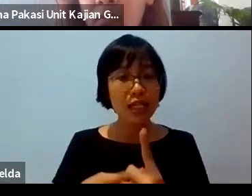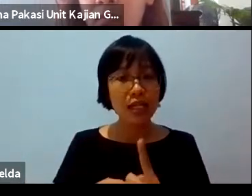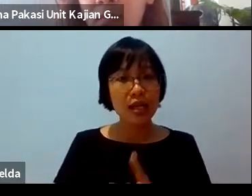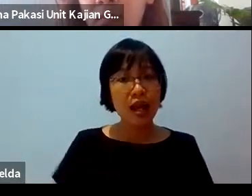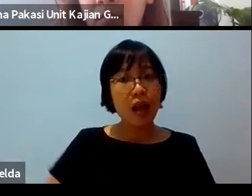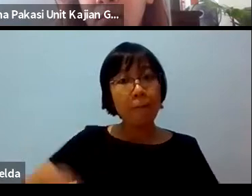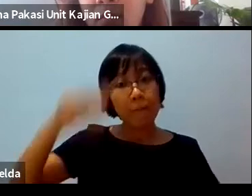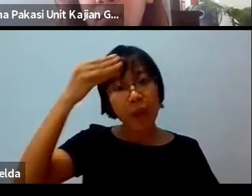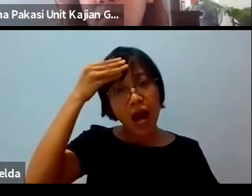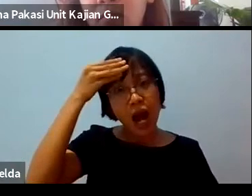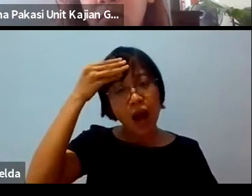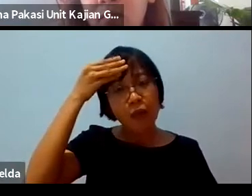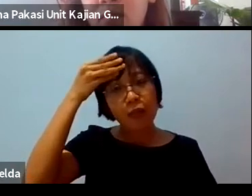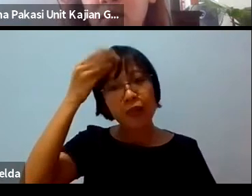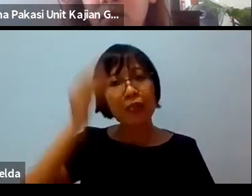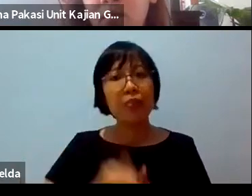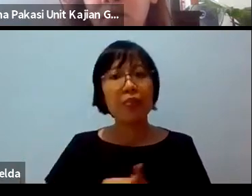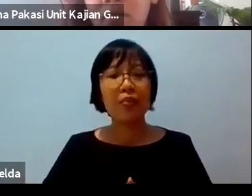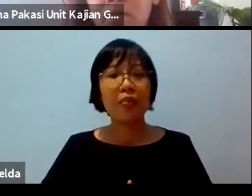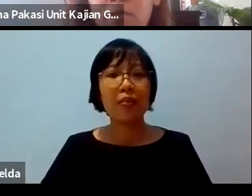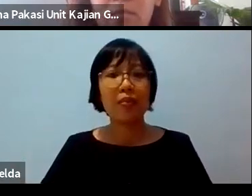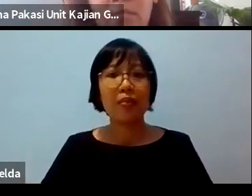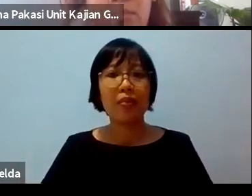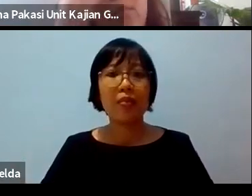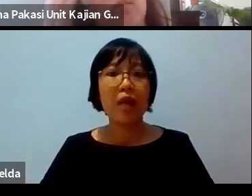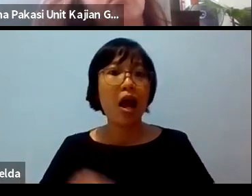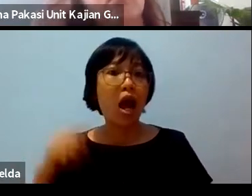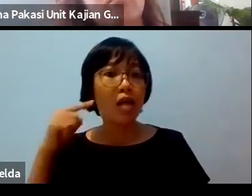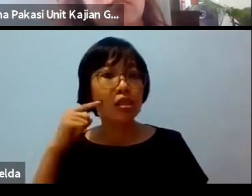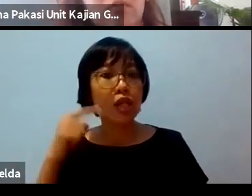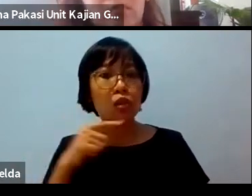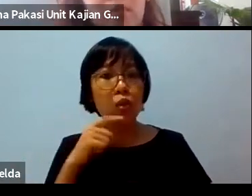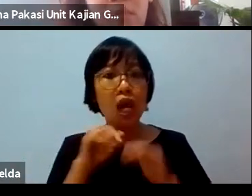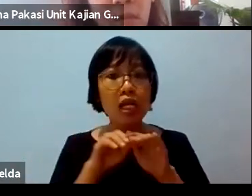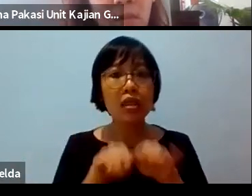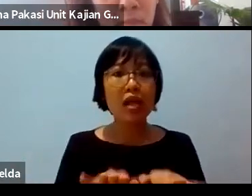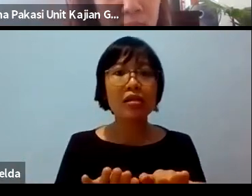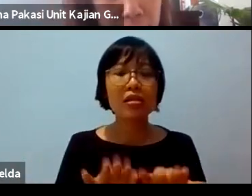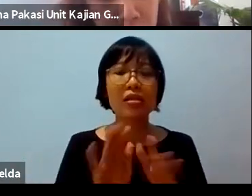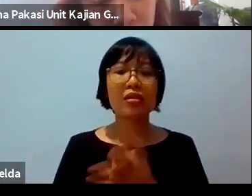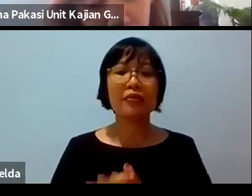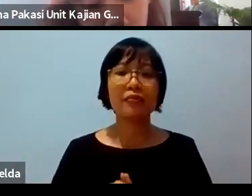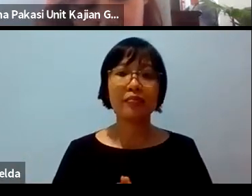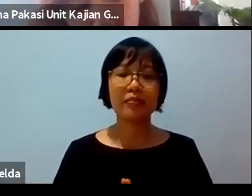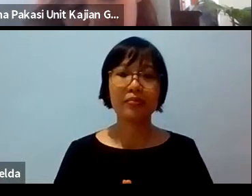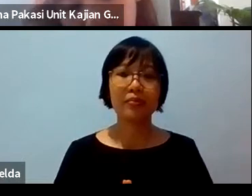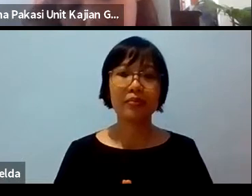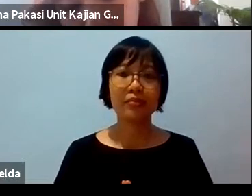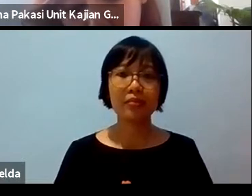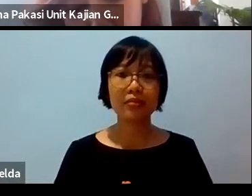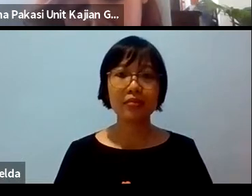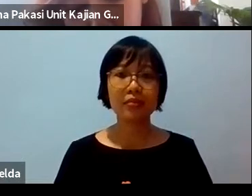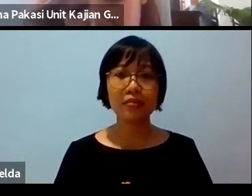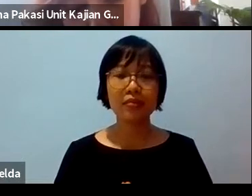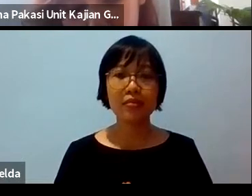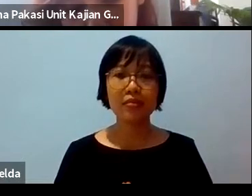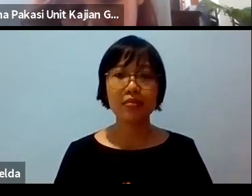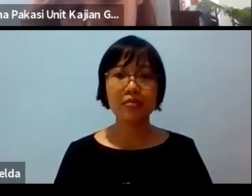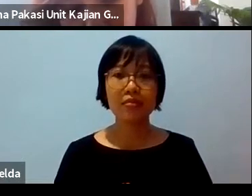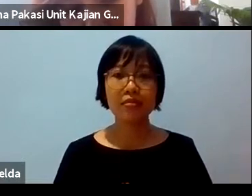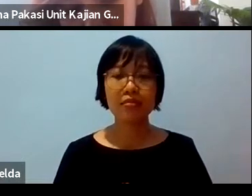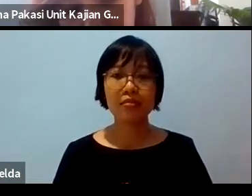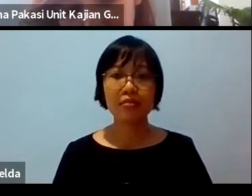hak-hak reproduktif dan sebagainya. Itu laki-laki lebih sering menganggapnya sebagai bukan pelecehan. Jadi ya jadi ditertawa-tawa, padahal